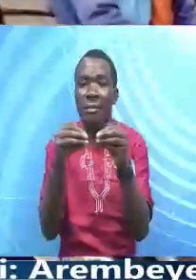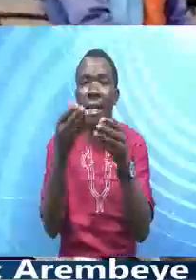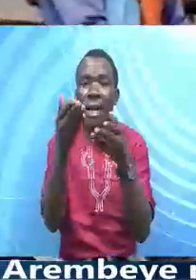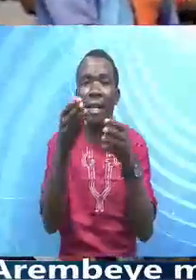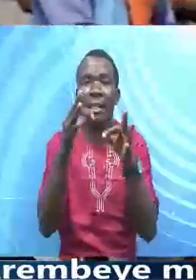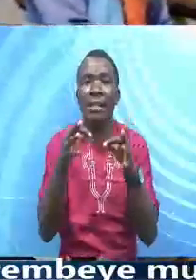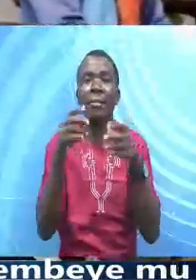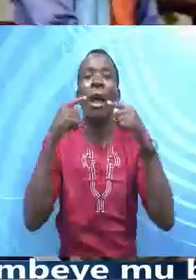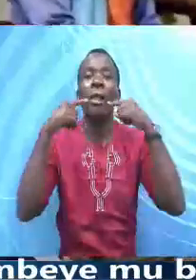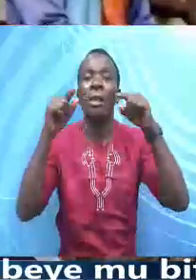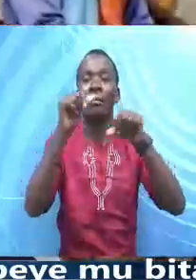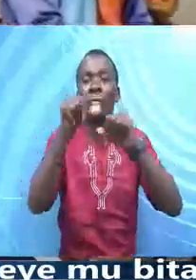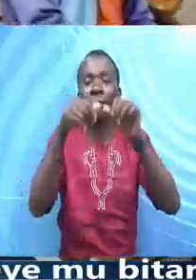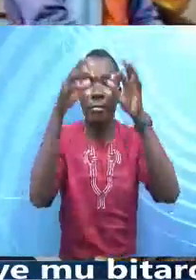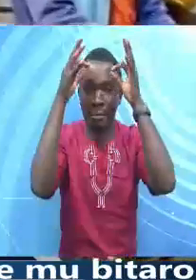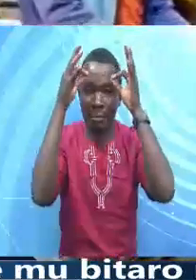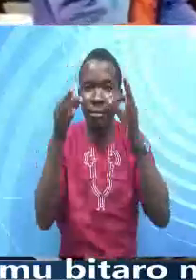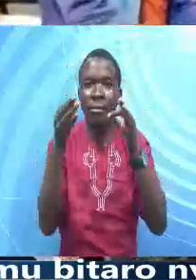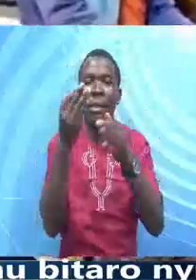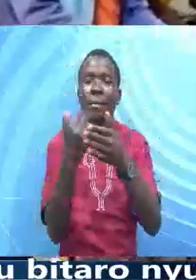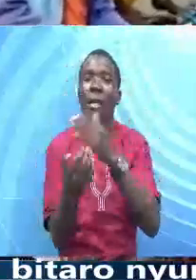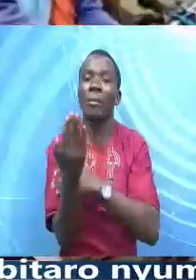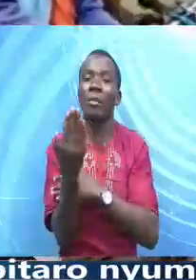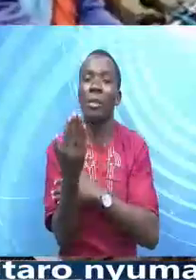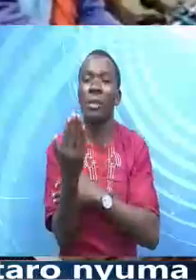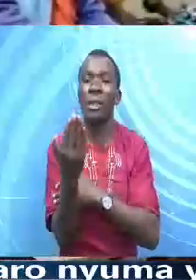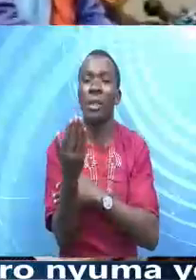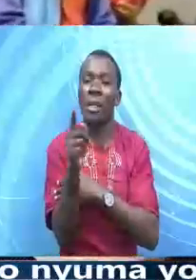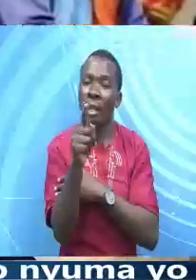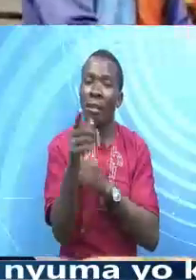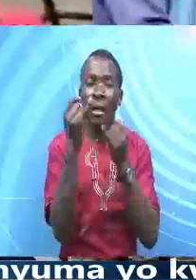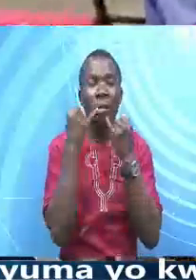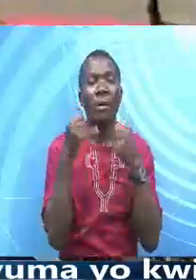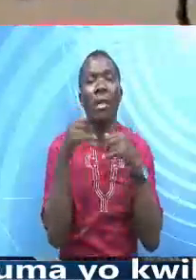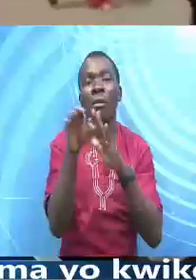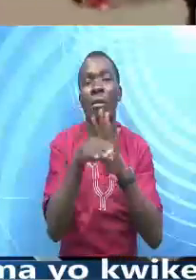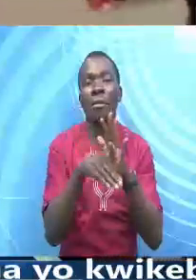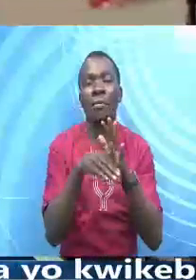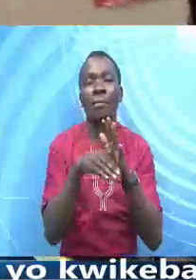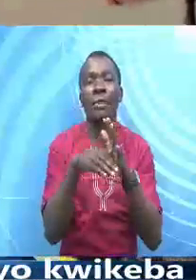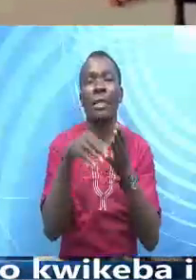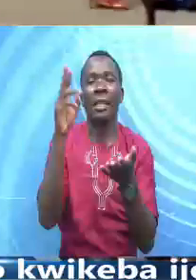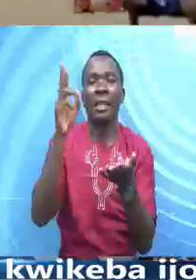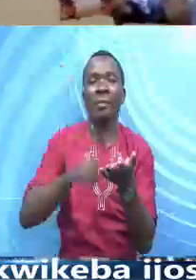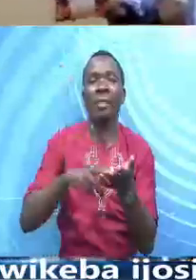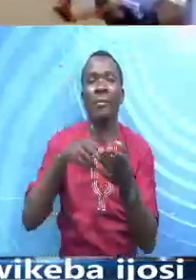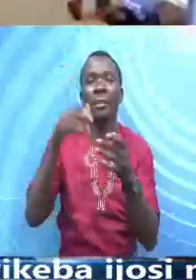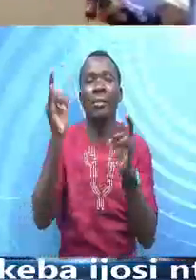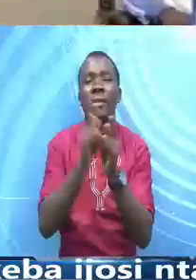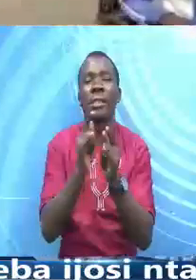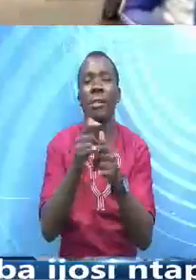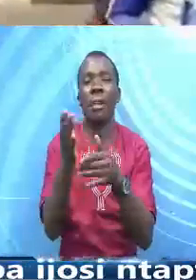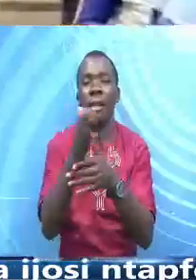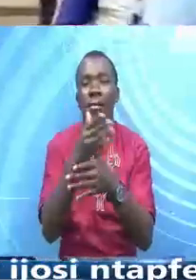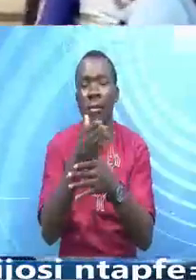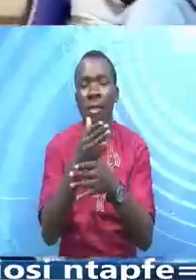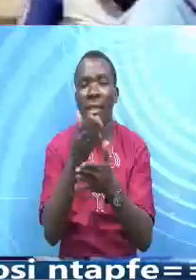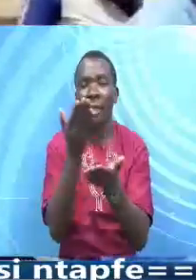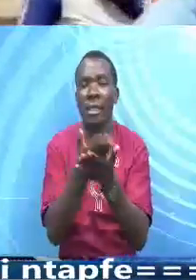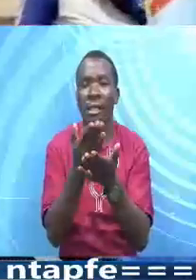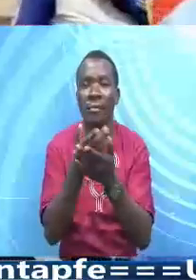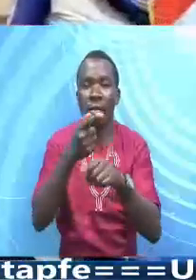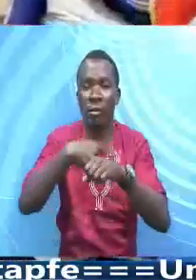Mwaramutse neza papa. Yego. Nawe uratubwira ku bijyanye n'iyi gahunda yo kuba ibyemezo by'inama y'abaminisitiri byasabye ko saa 12 mugomba kuba